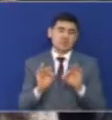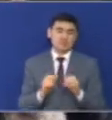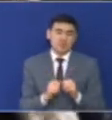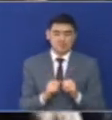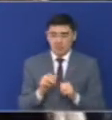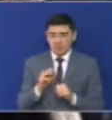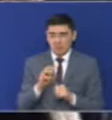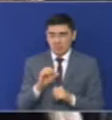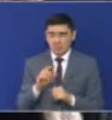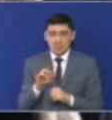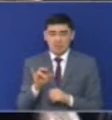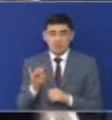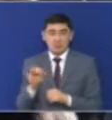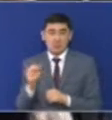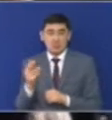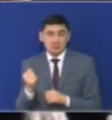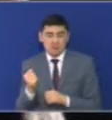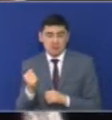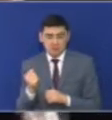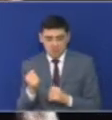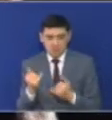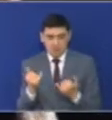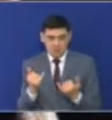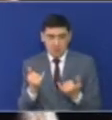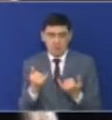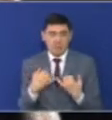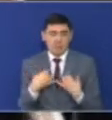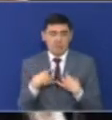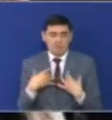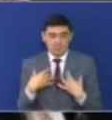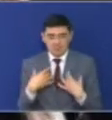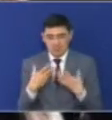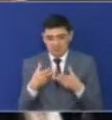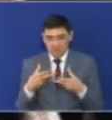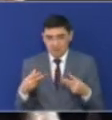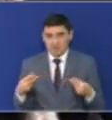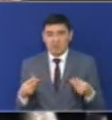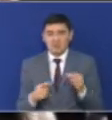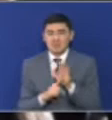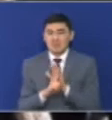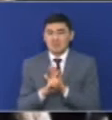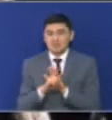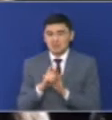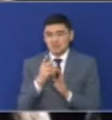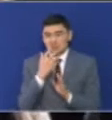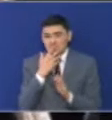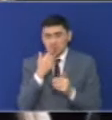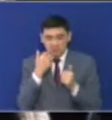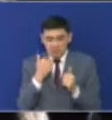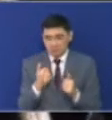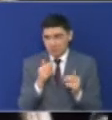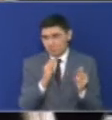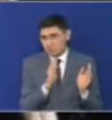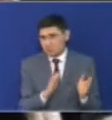провожать Масленицу и встречать весну. Здесь все очень хорошо и солнечно, хорошо организовано. Мы